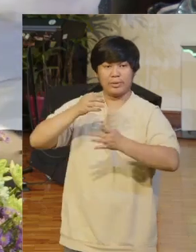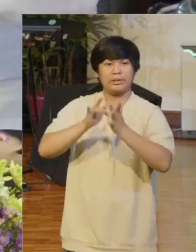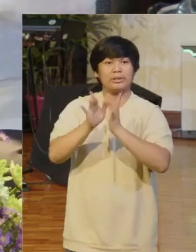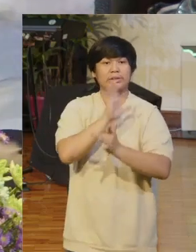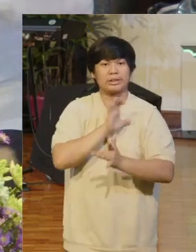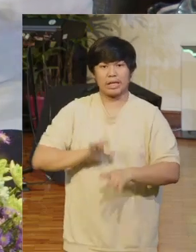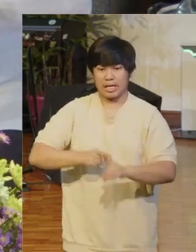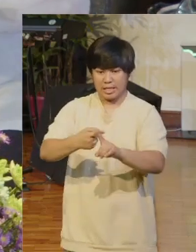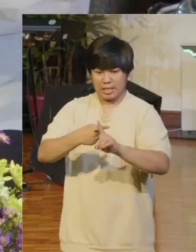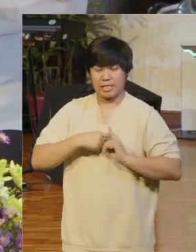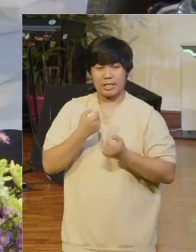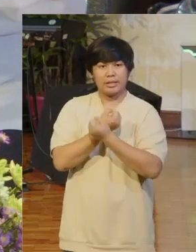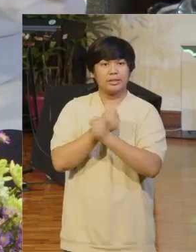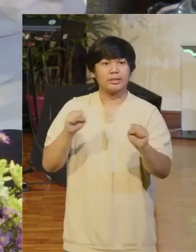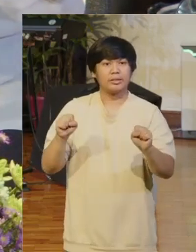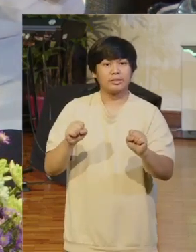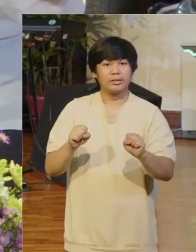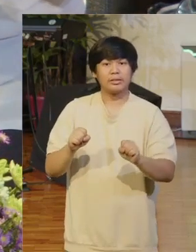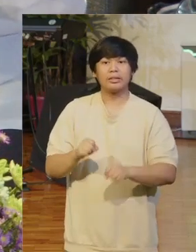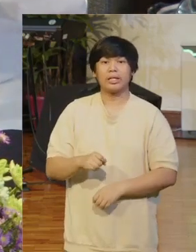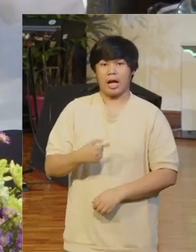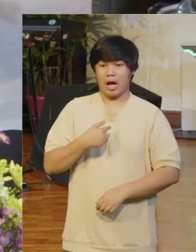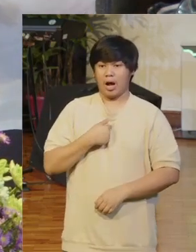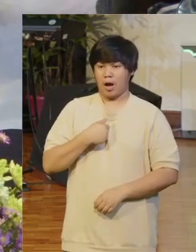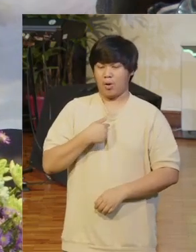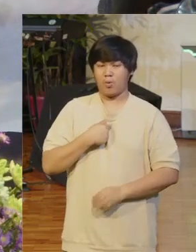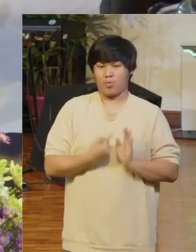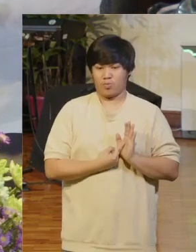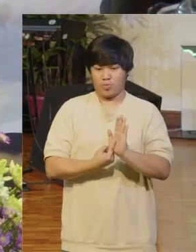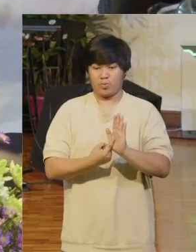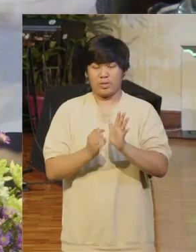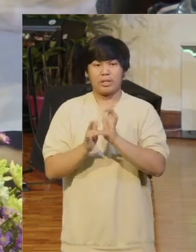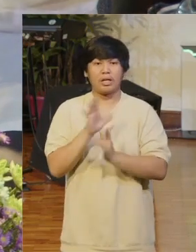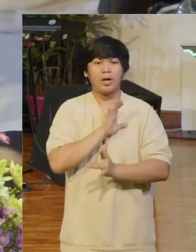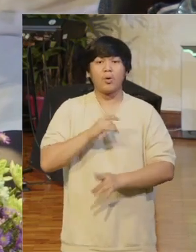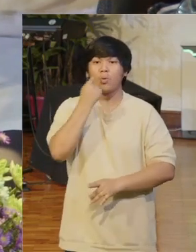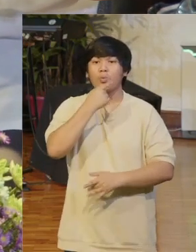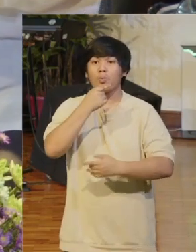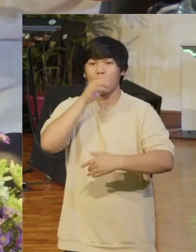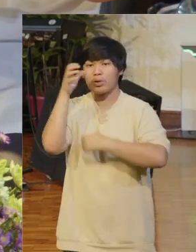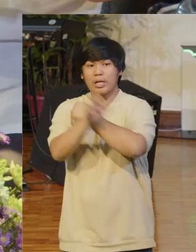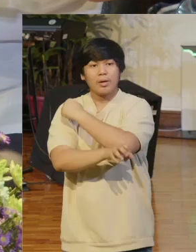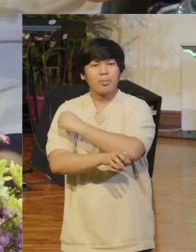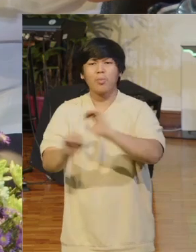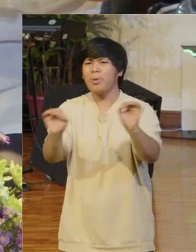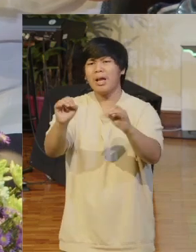siya ang ating tagapagligtas, sino ang pwedeng mag-condemn sa atin? Wala.